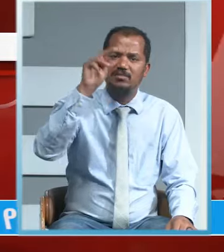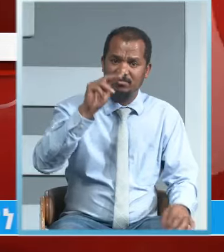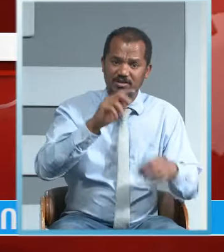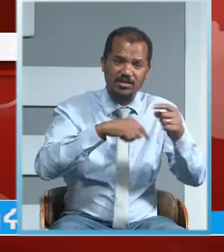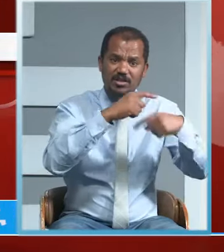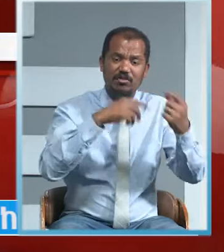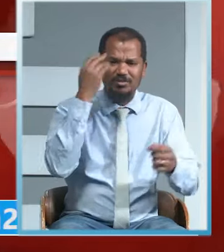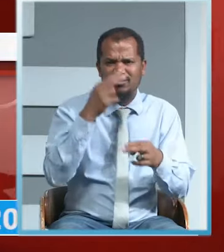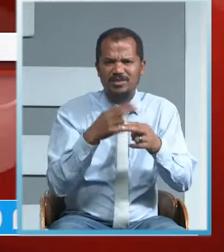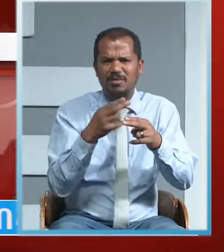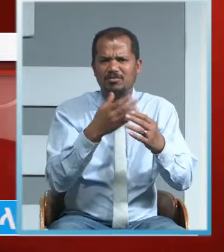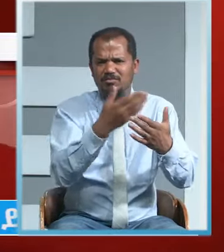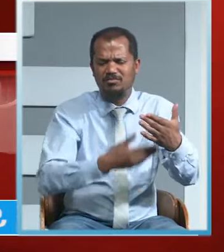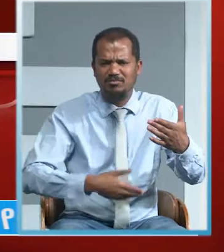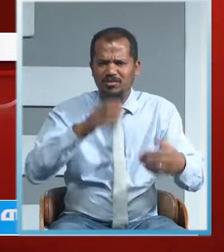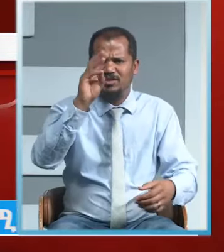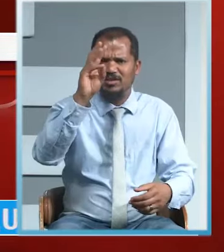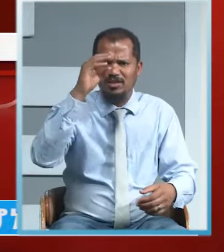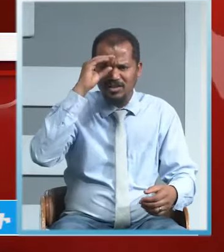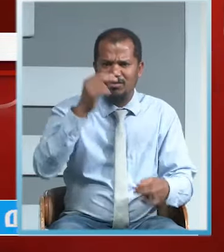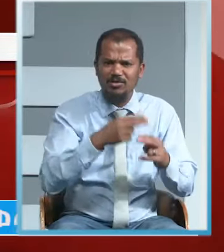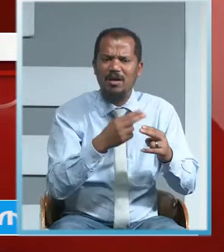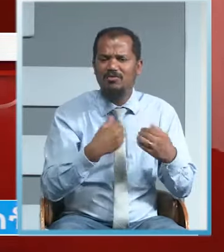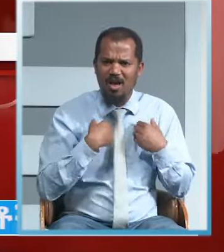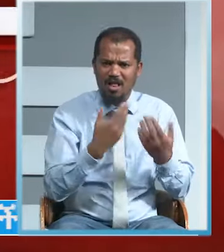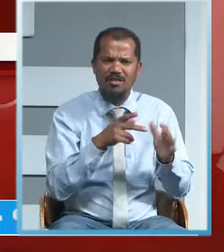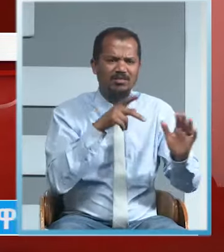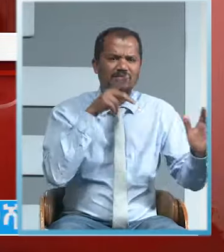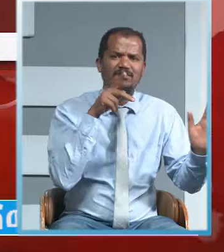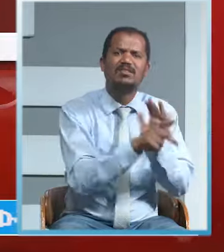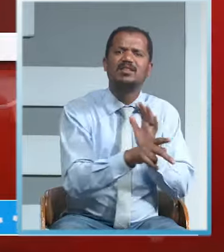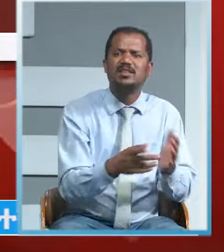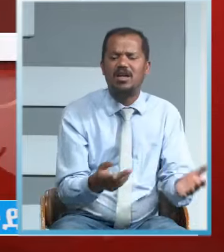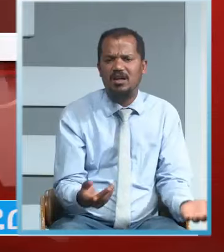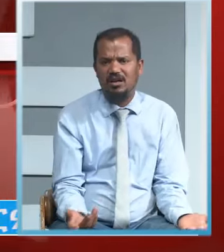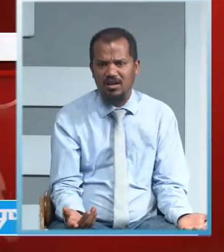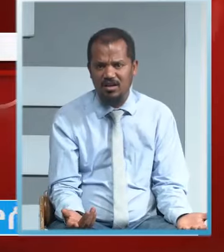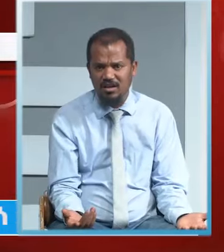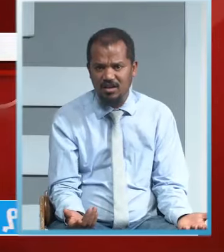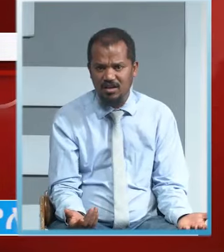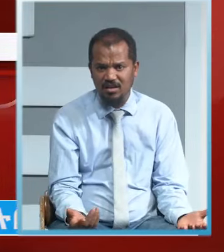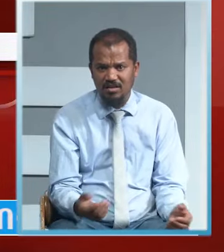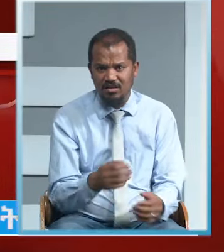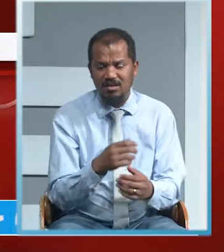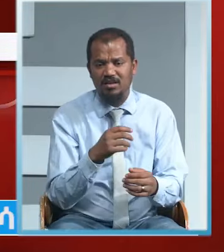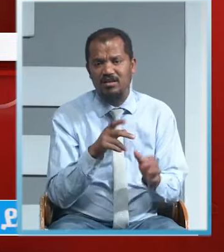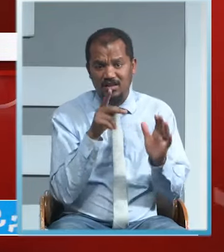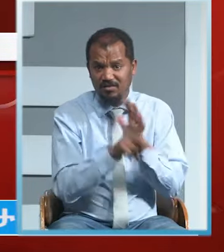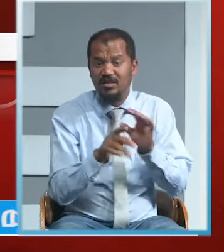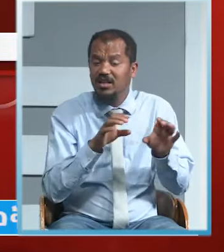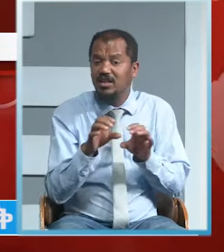ሰዎችን ስማቸው ተጠቅሷል። ወደ 6 ሰዎች የግድያ እንግዲህ ጥሰት